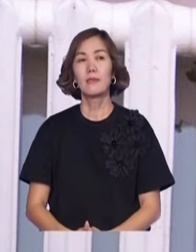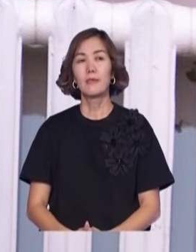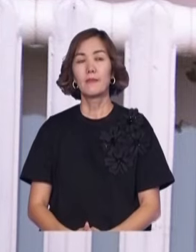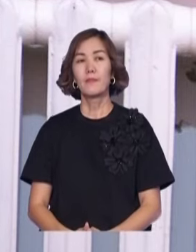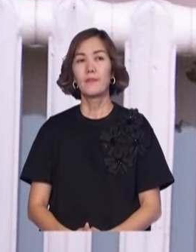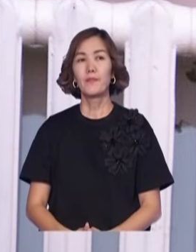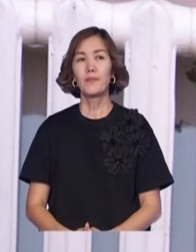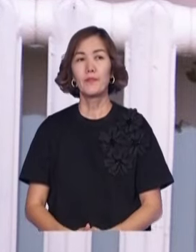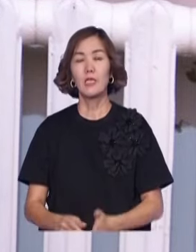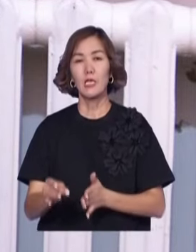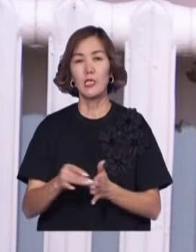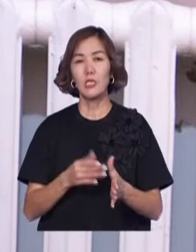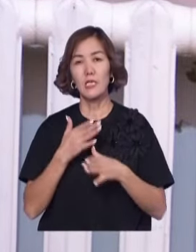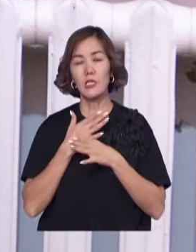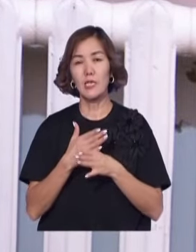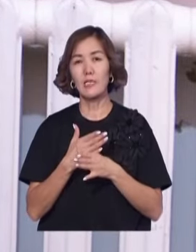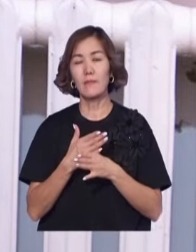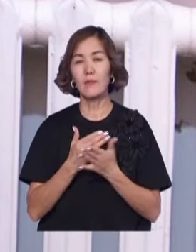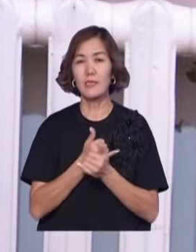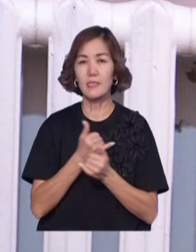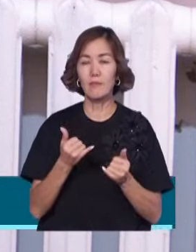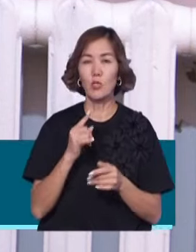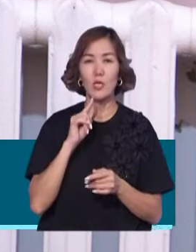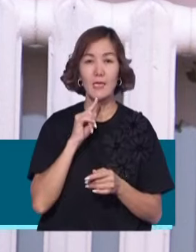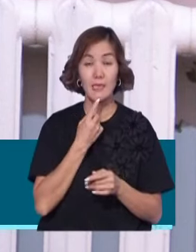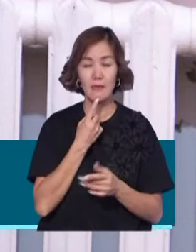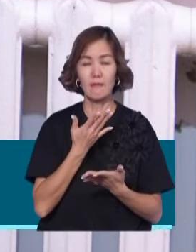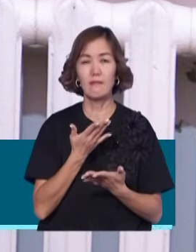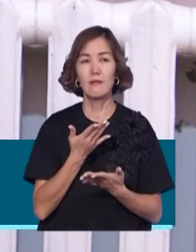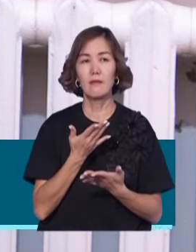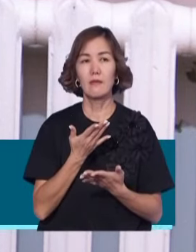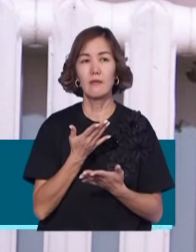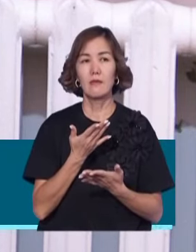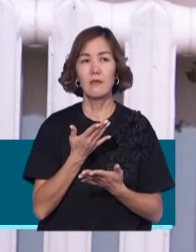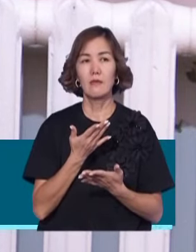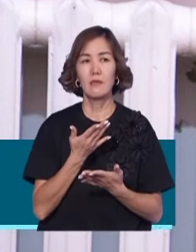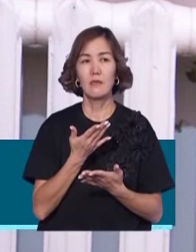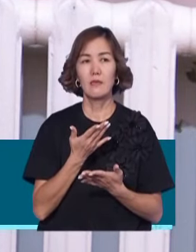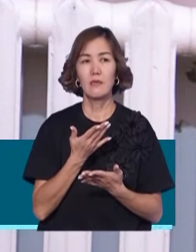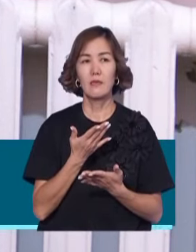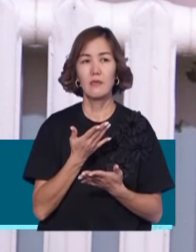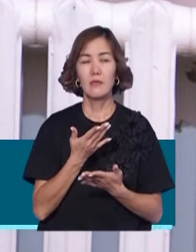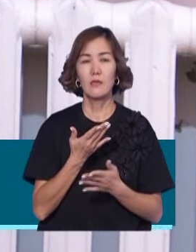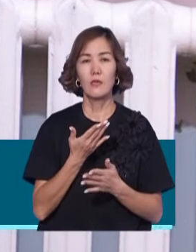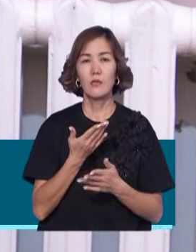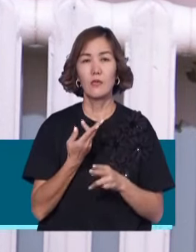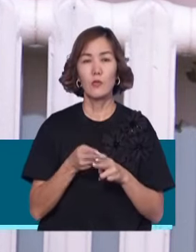жәрдем қызметі оңай емес. Қазір қиын мамандықтардың бірі деп айтсам болады.